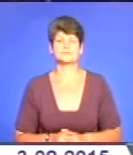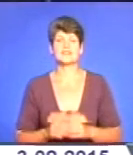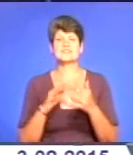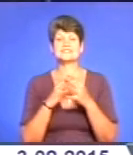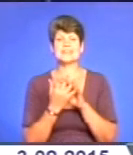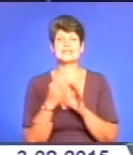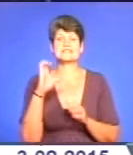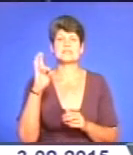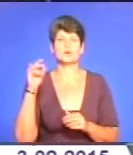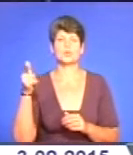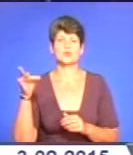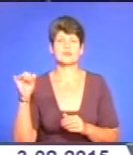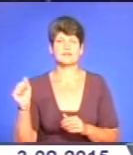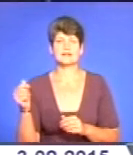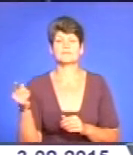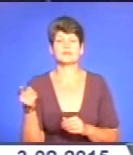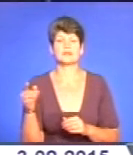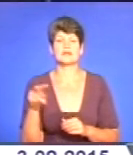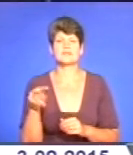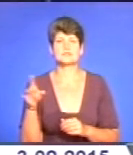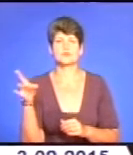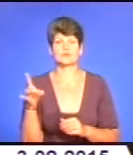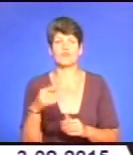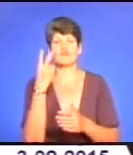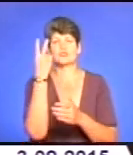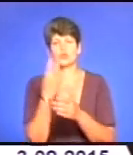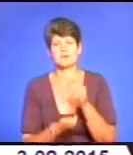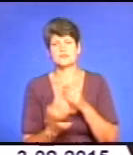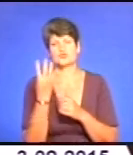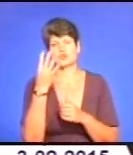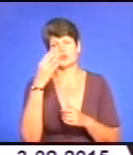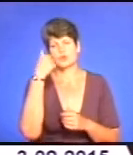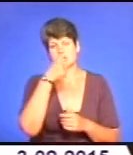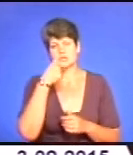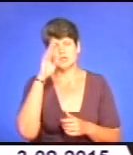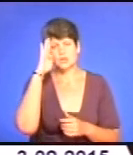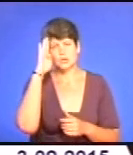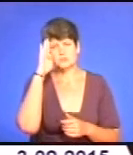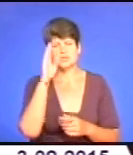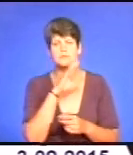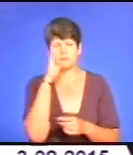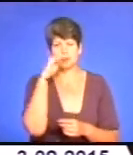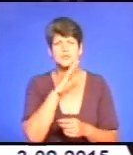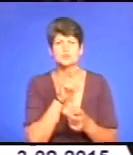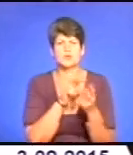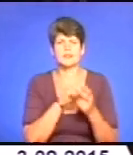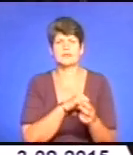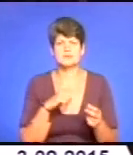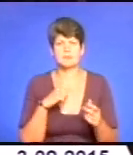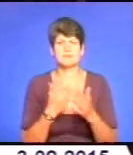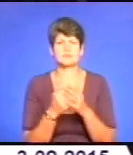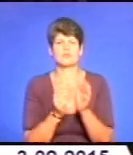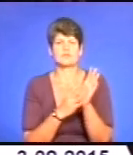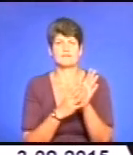У селі Снігурівка Лановецького району втопився 4-річний хлопчик. Батьки спочатку шукали сина самотужки, а близько 9-ї вечора звернулися